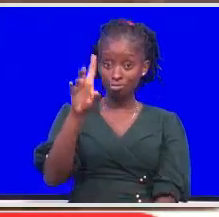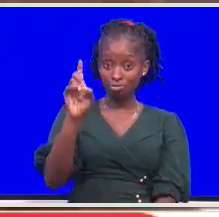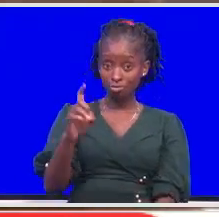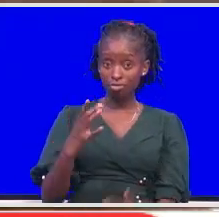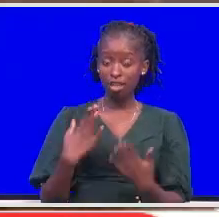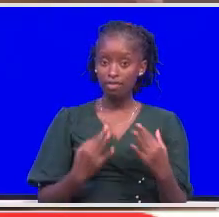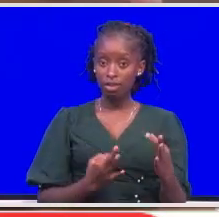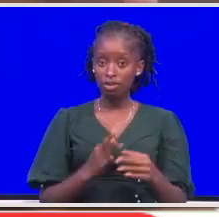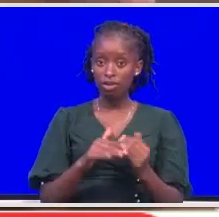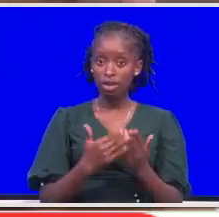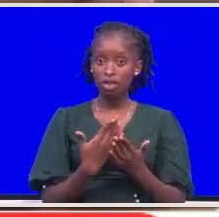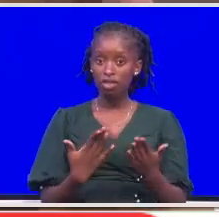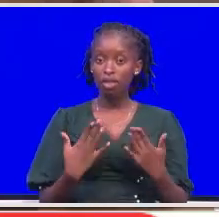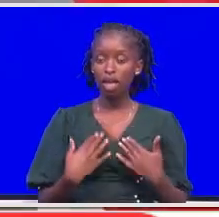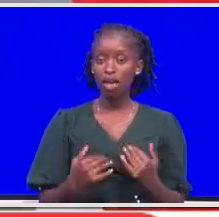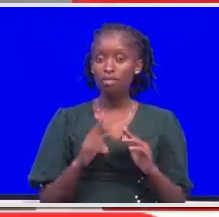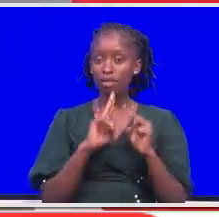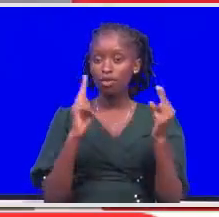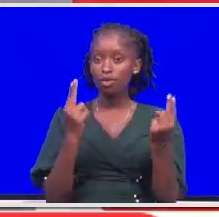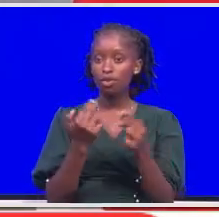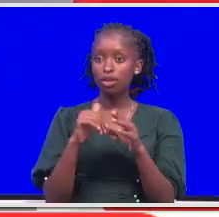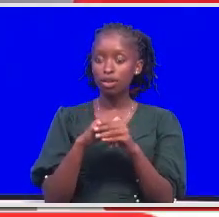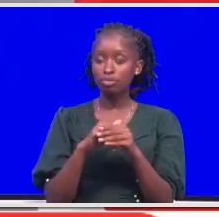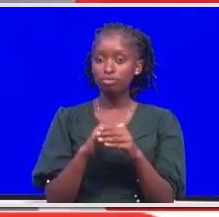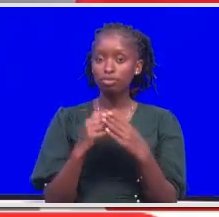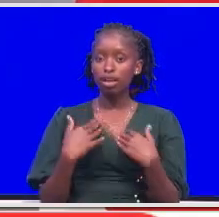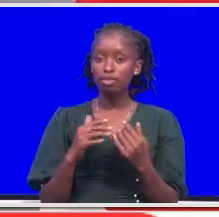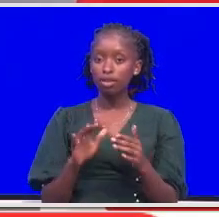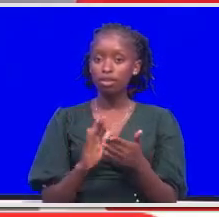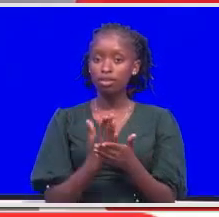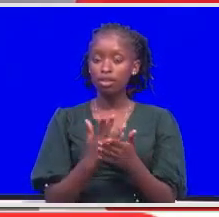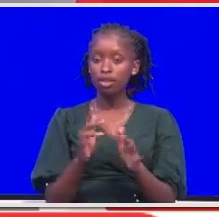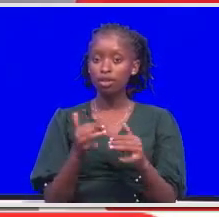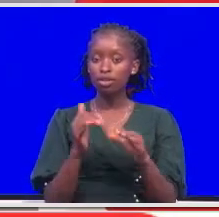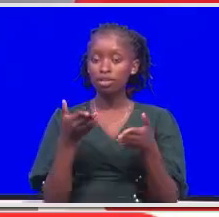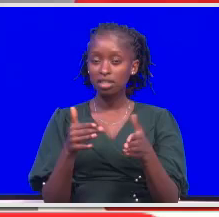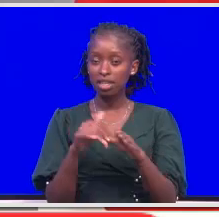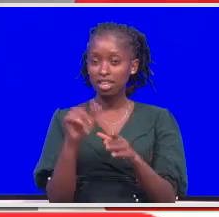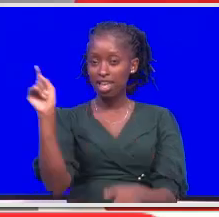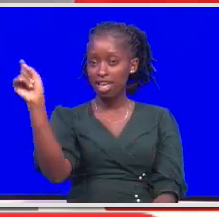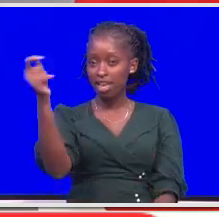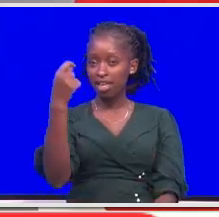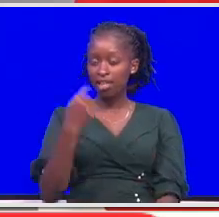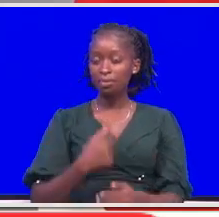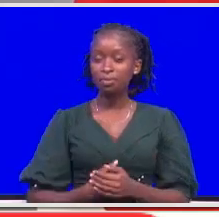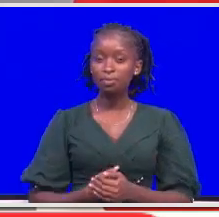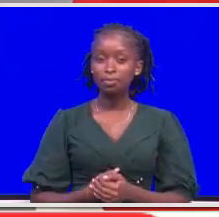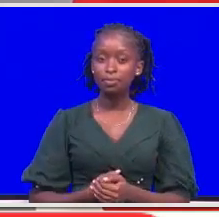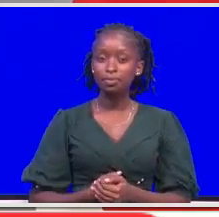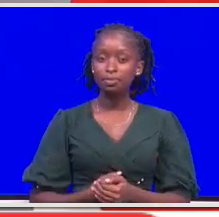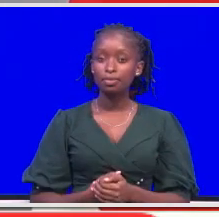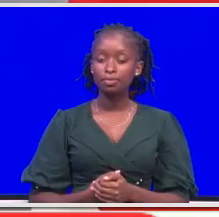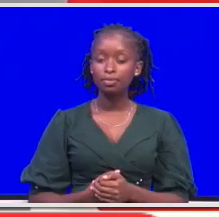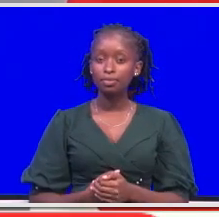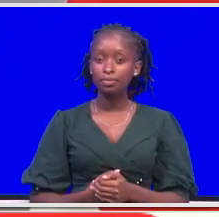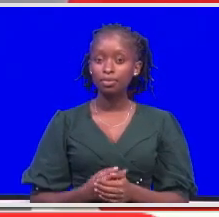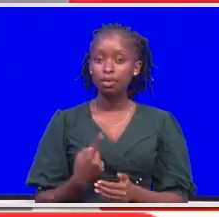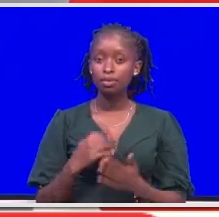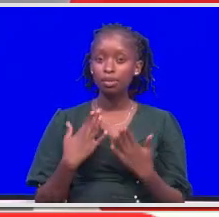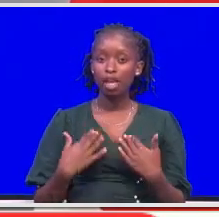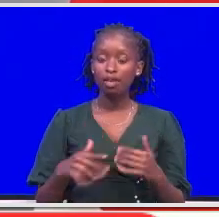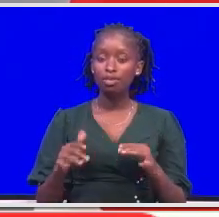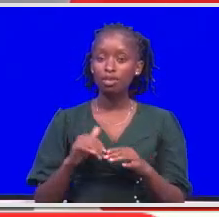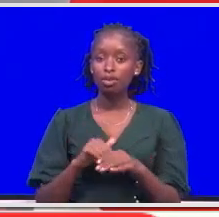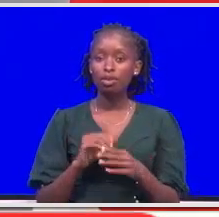la shirika la utangazaji nchini Kenya. We reflect about how the airwaves have been opened, how now we have more access to